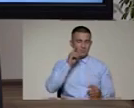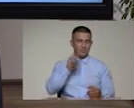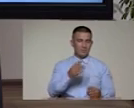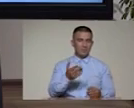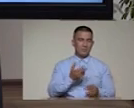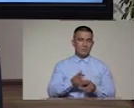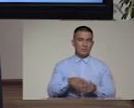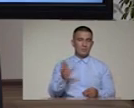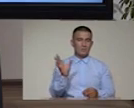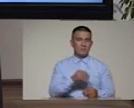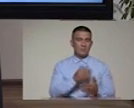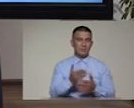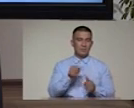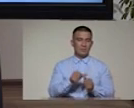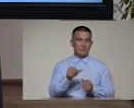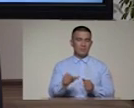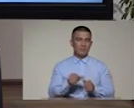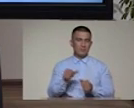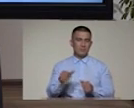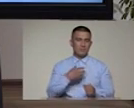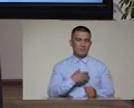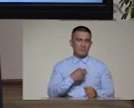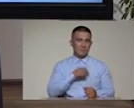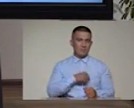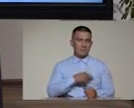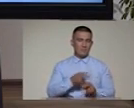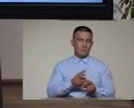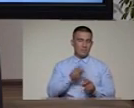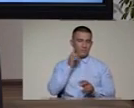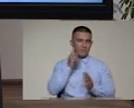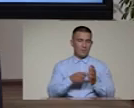Endi ularning alohida xususiyatlarini belgilab oling.